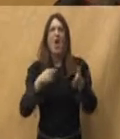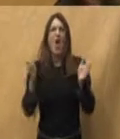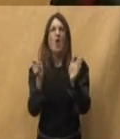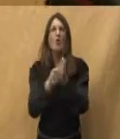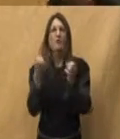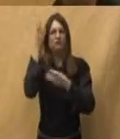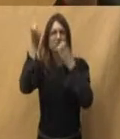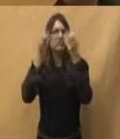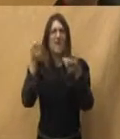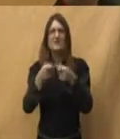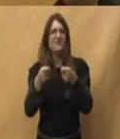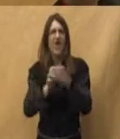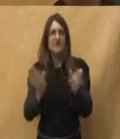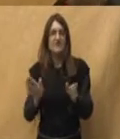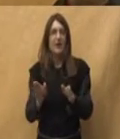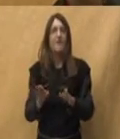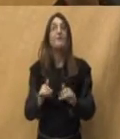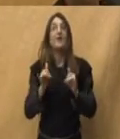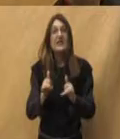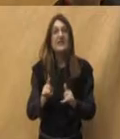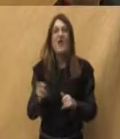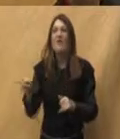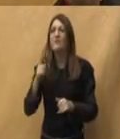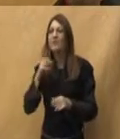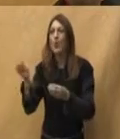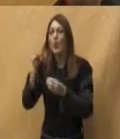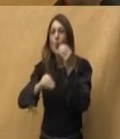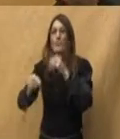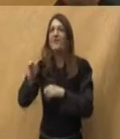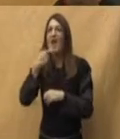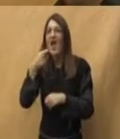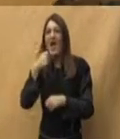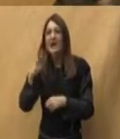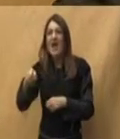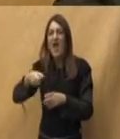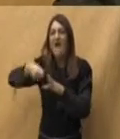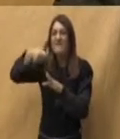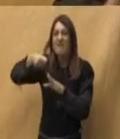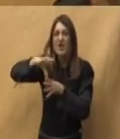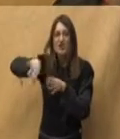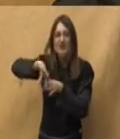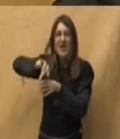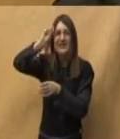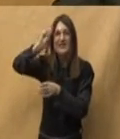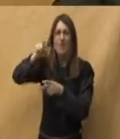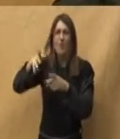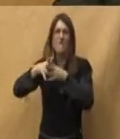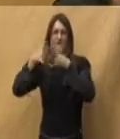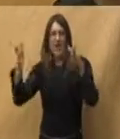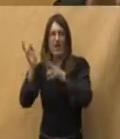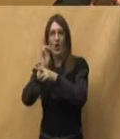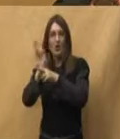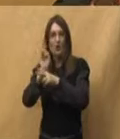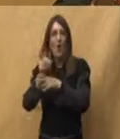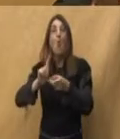Ali to nas opet dovodi u drugu skrajnost. Idemo na takozvanu sintetsku hranu koja se kupuje i nabavlja u celofanskim vrećicama u shopping centrima.